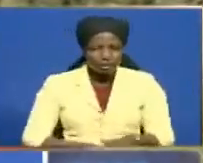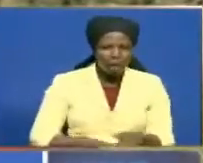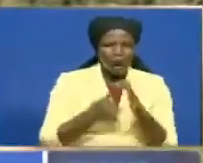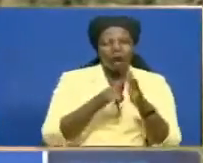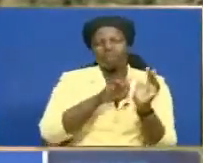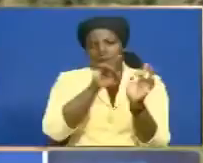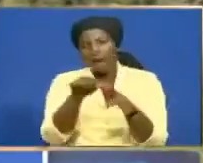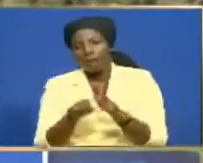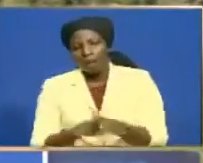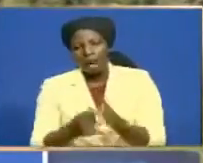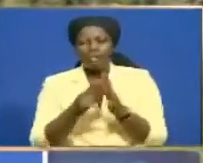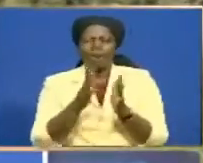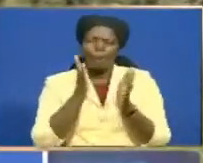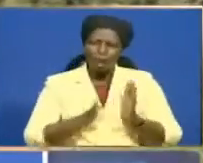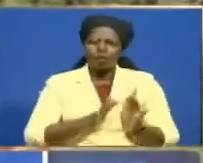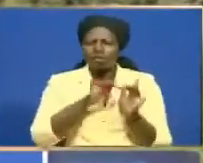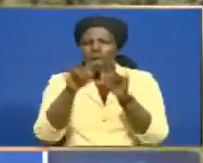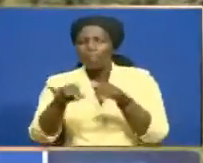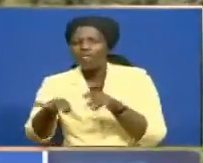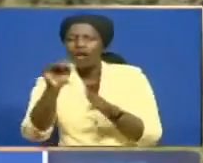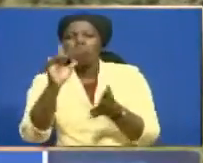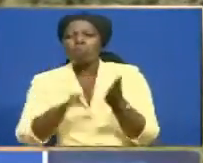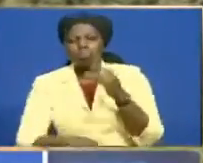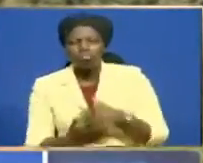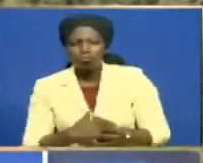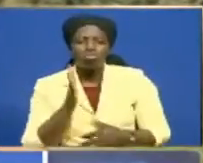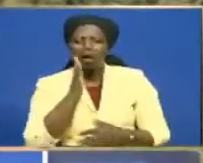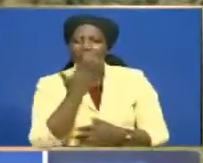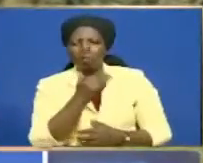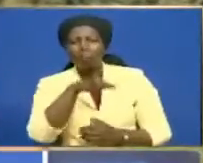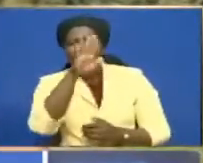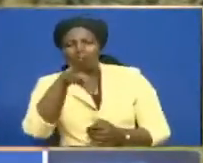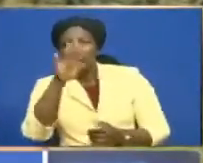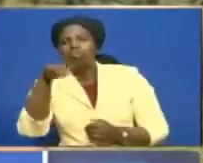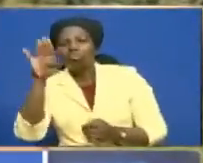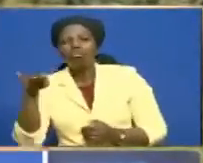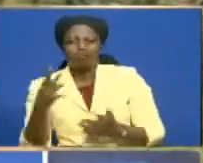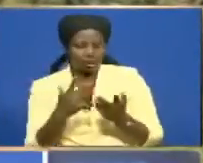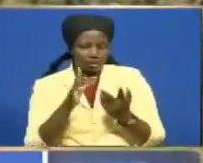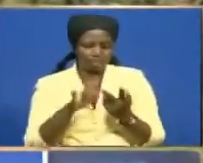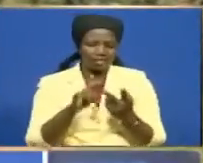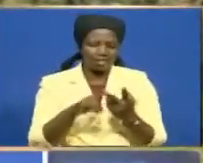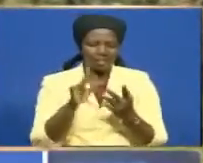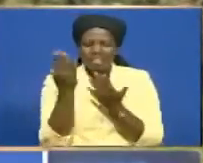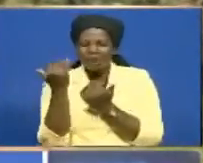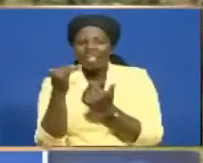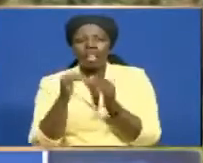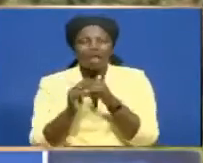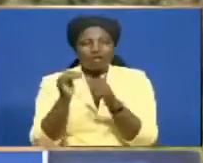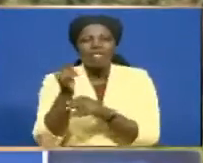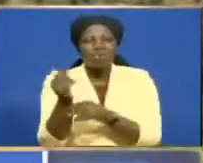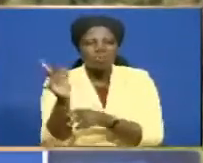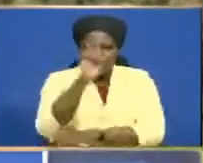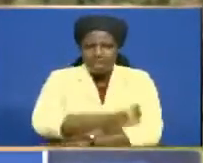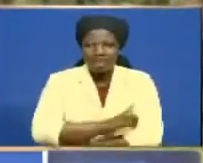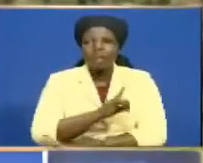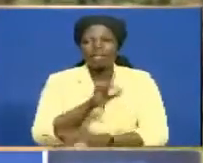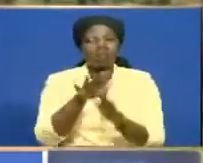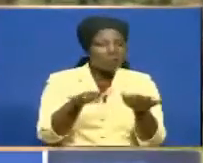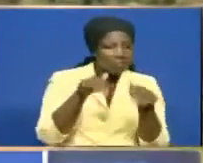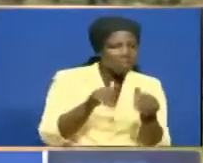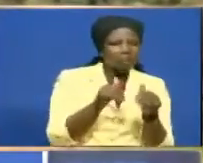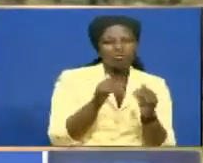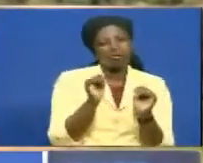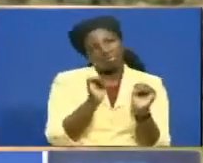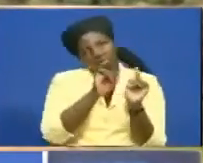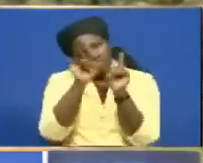ninakuta kuna renovation, inapakwa rangi. Tunatarajia ya kwamba ukikaa siku kadhaa kadhaa ukojea ati